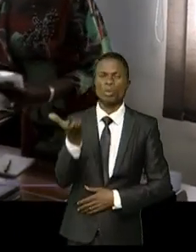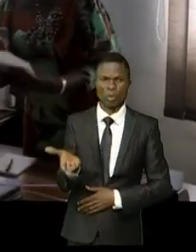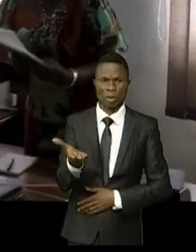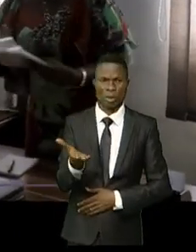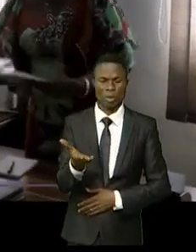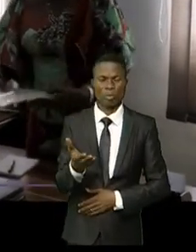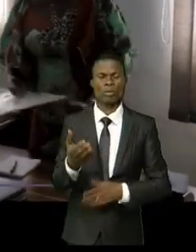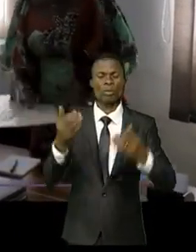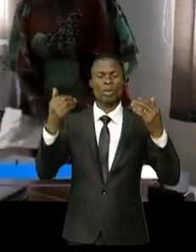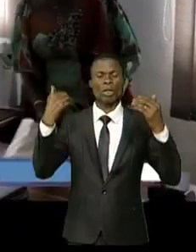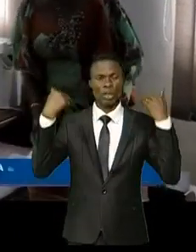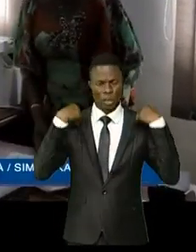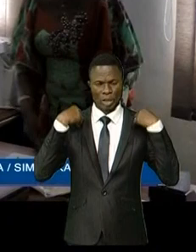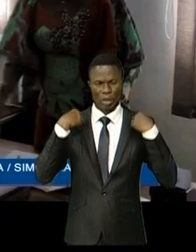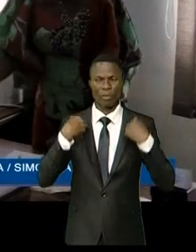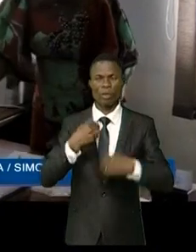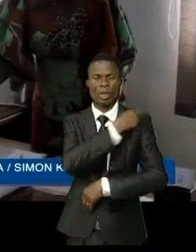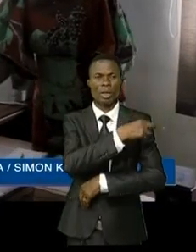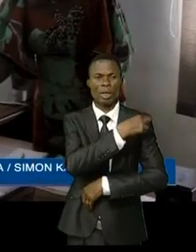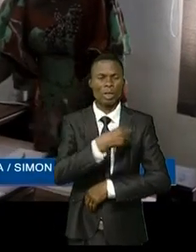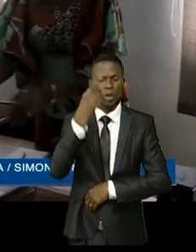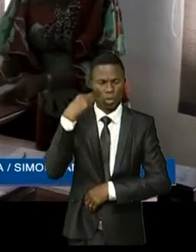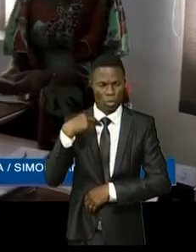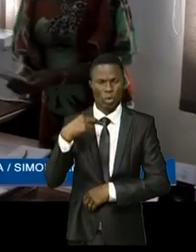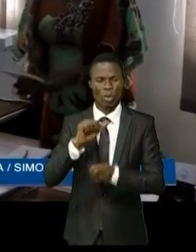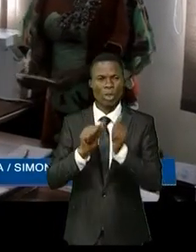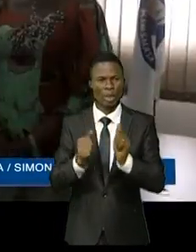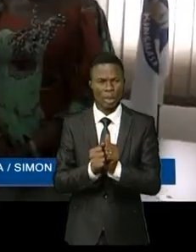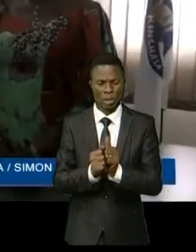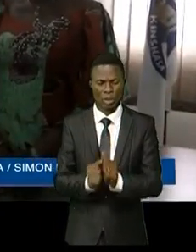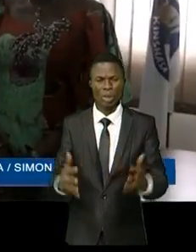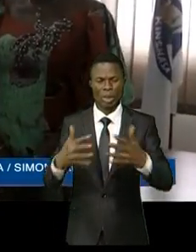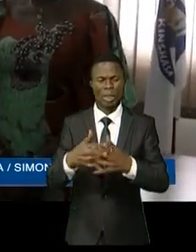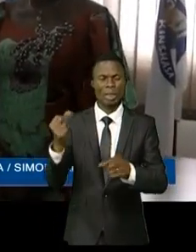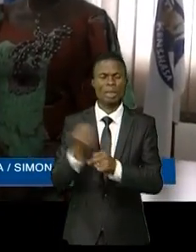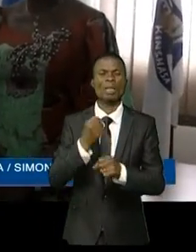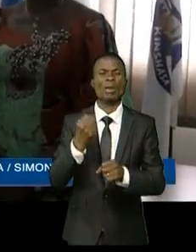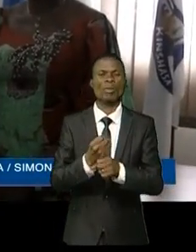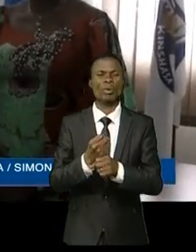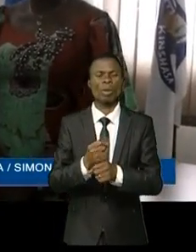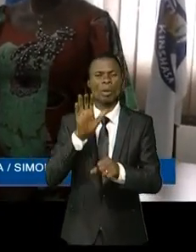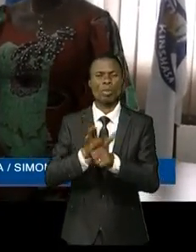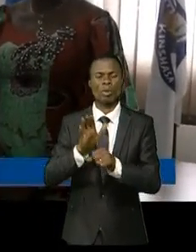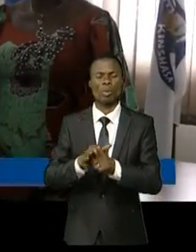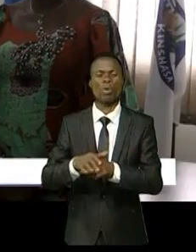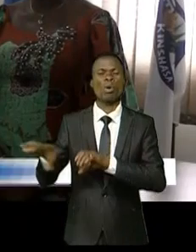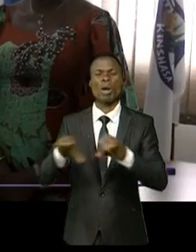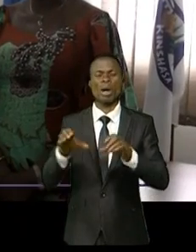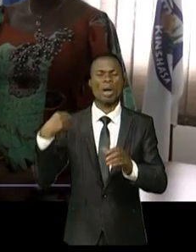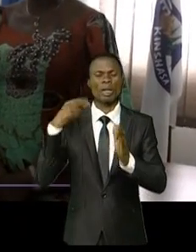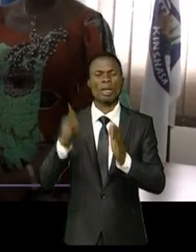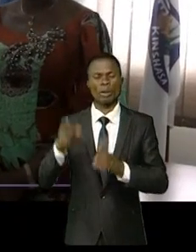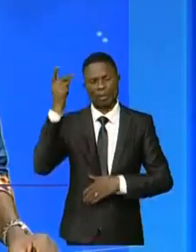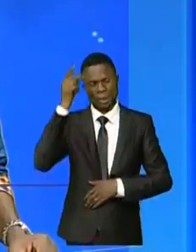les autorités de la Croix-Rouge, cette tournée s'inscrit dans le cadre de redynamisation des activités dans plusieurs secteurs du gouvernorat